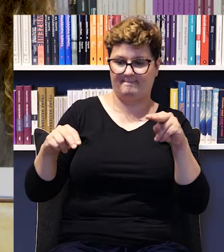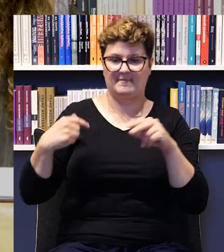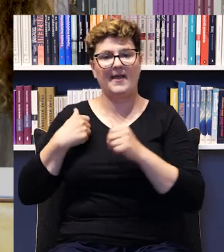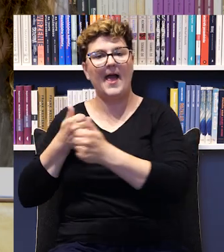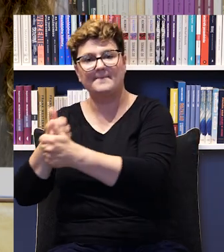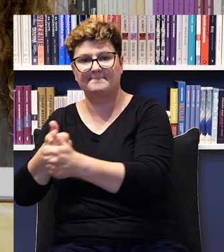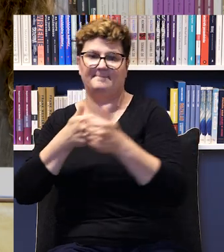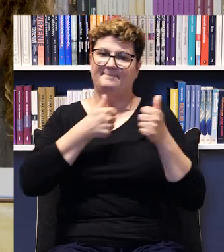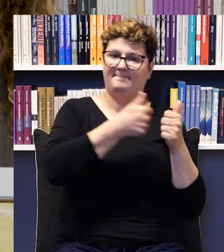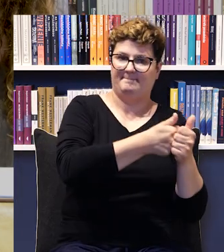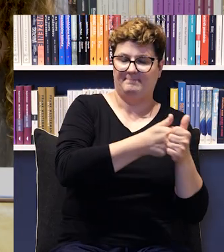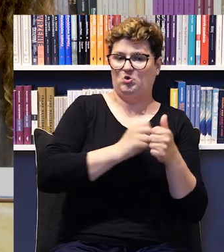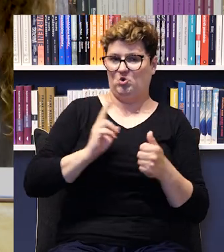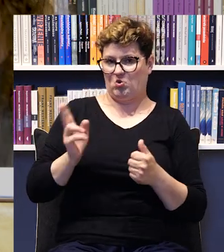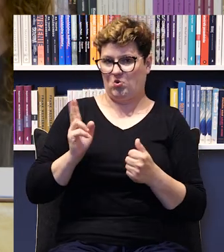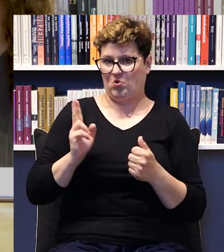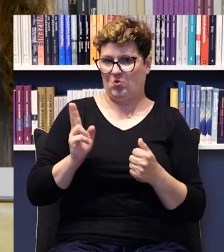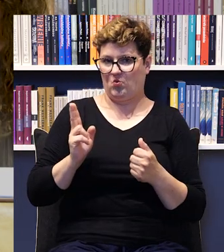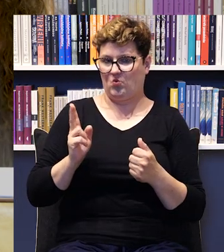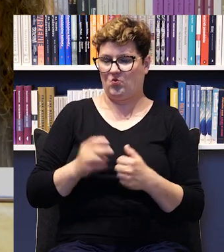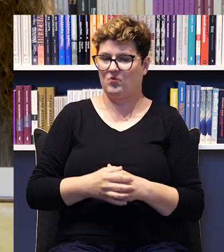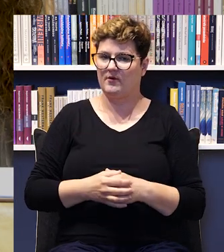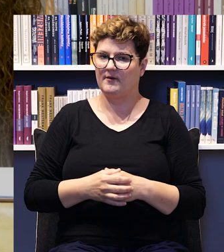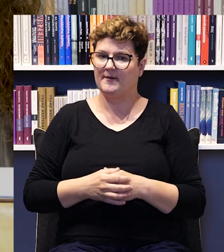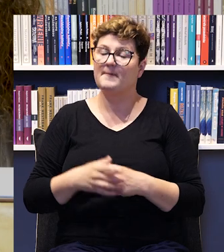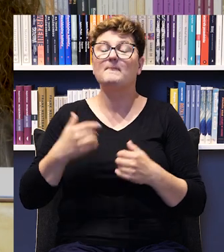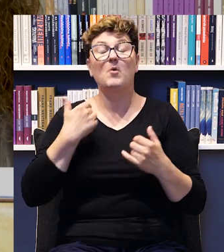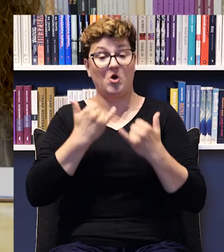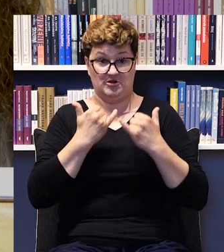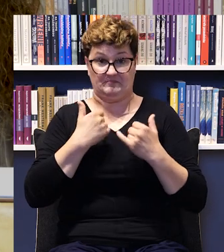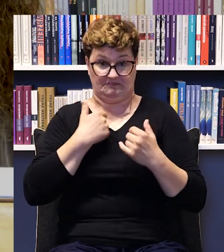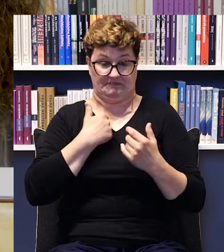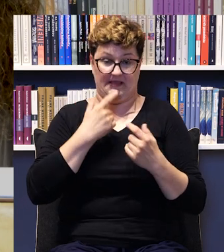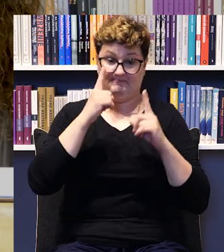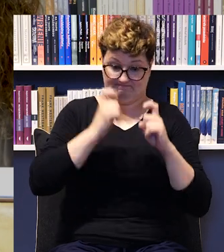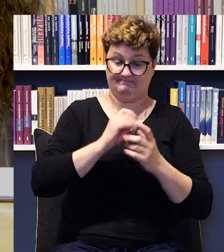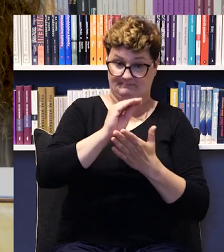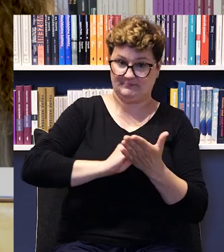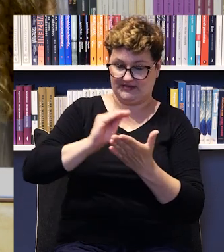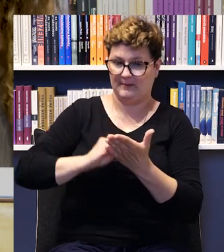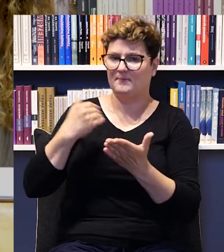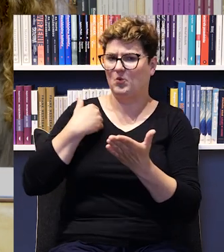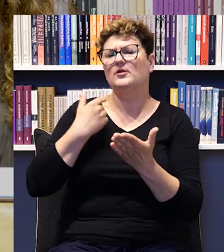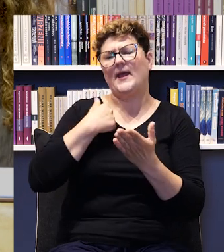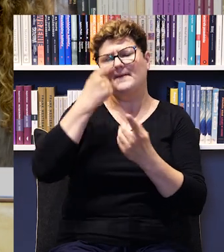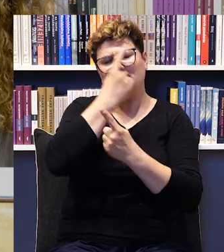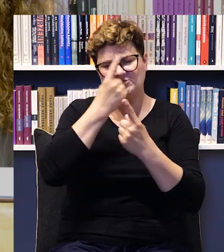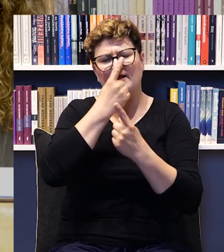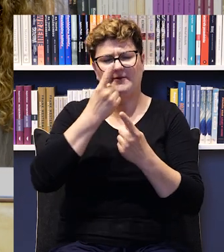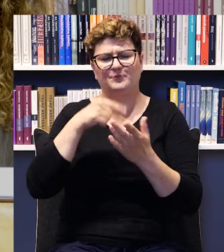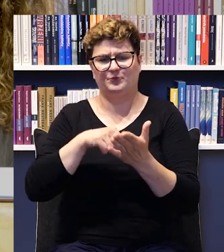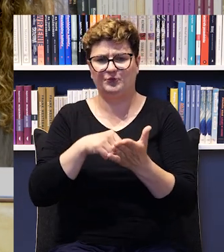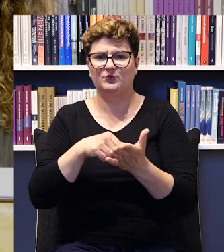nie? Mhm, że jakby, bo jak ja zaczynałam to pisać, to rzeczywiście myślałam o tych w tych